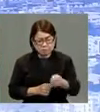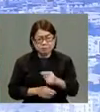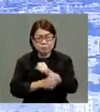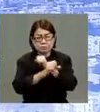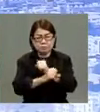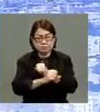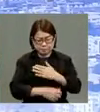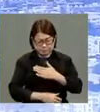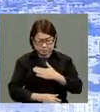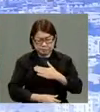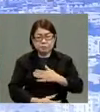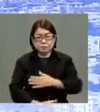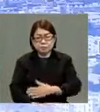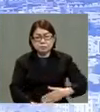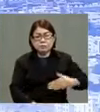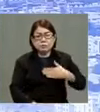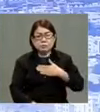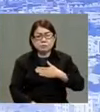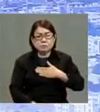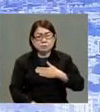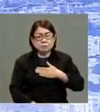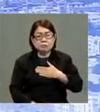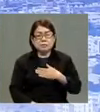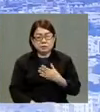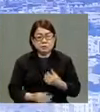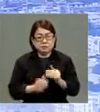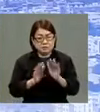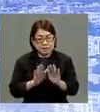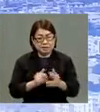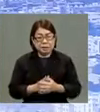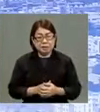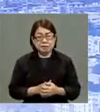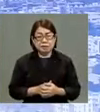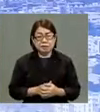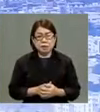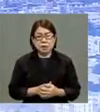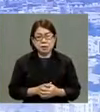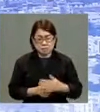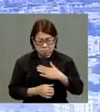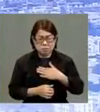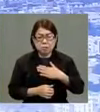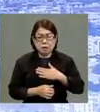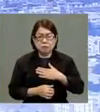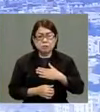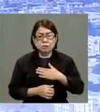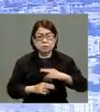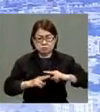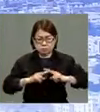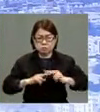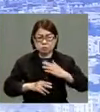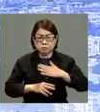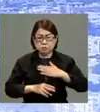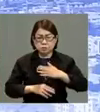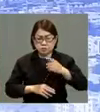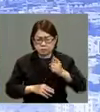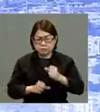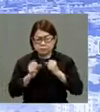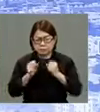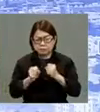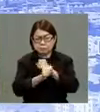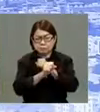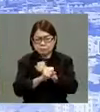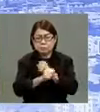ของตัวเองให้ดีๆนะครับก็อยากจะฝากนะครับส่วนตัวท่านก็ต้องดูแลสุขภาพของท่านให้ได้ดีตอนนี้ส่